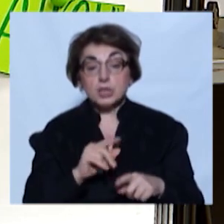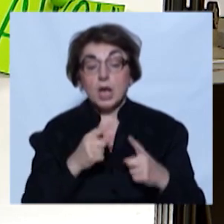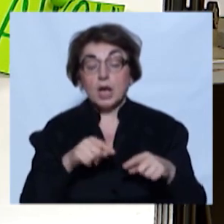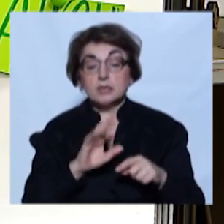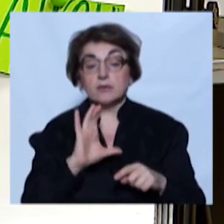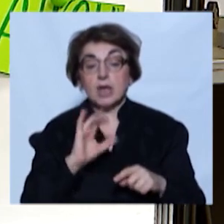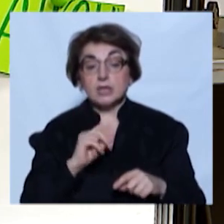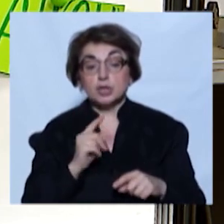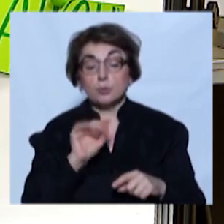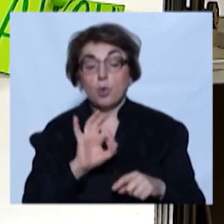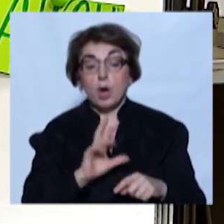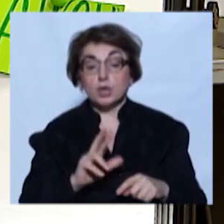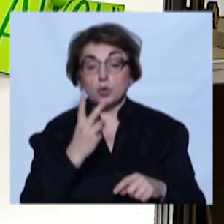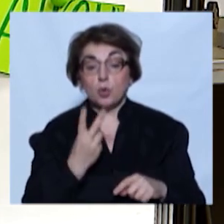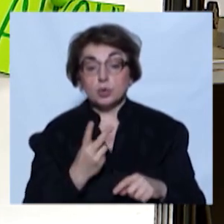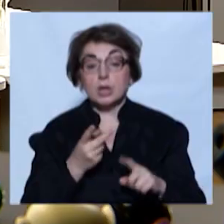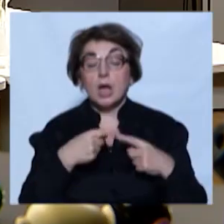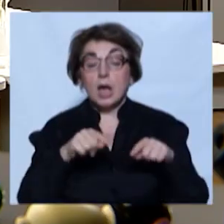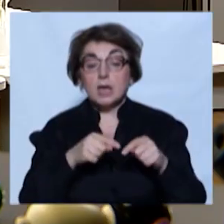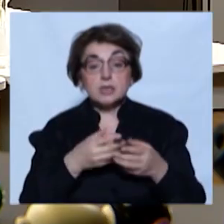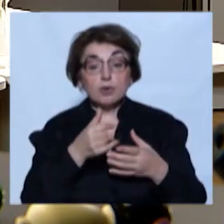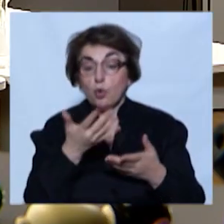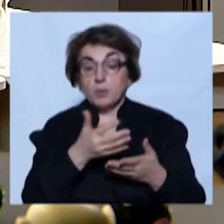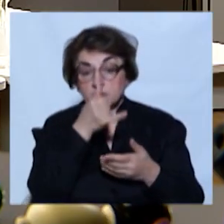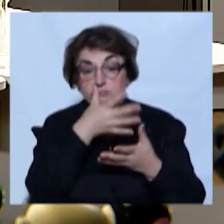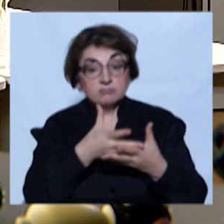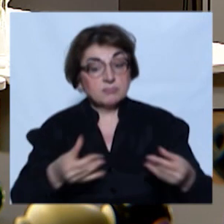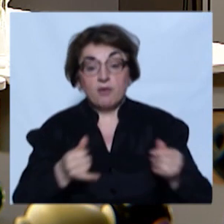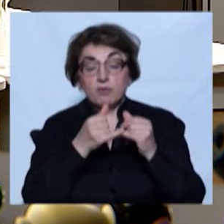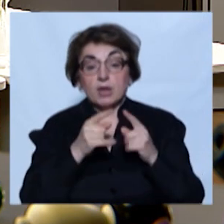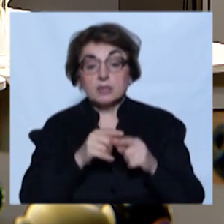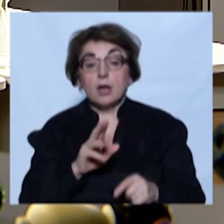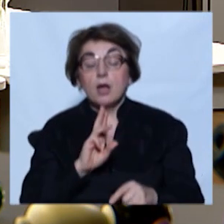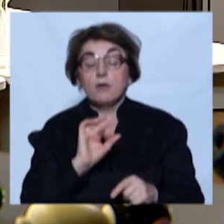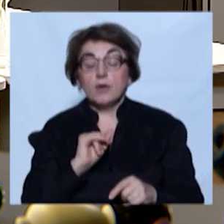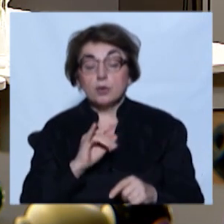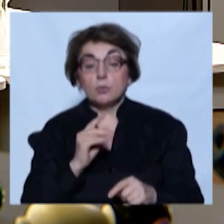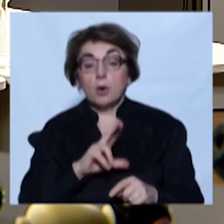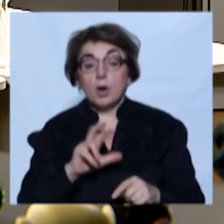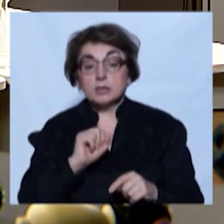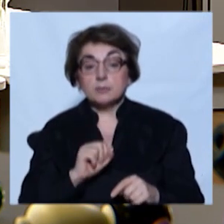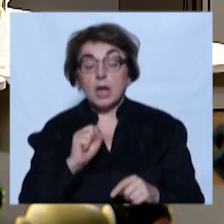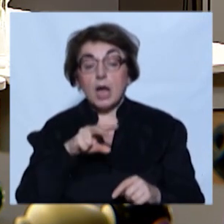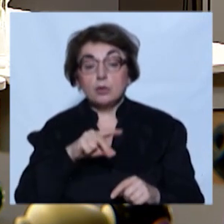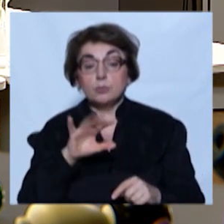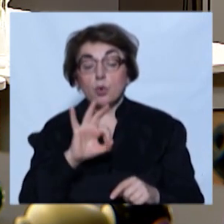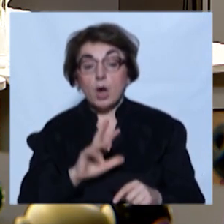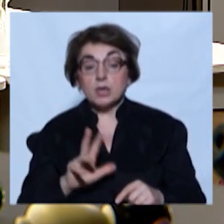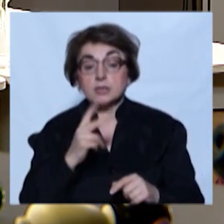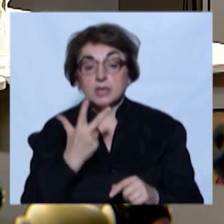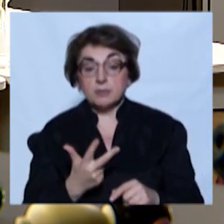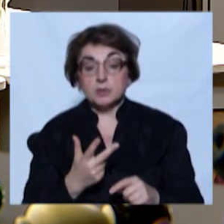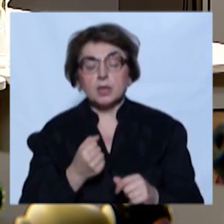OH2, მაგრამ არის ასევე უხსნადი ფუძეები, ფერუმ OH3, ალუმინუმ OH3 და კიდევ რა თქმა უნდა